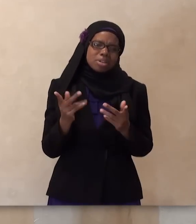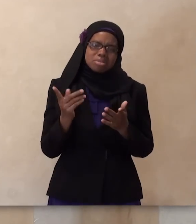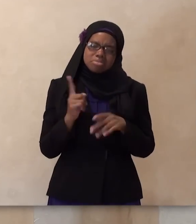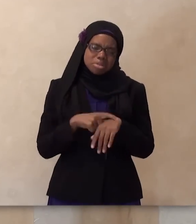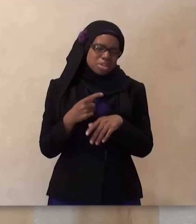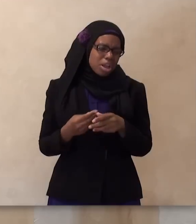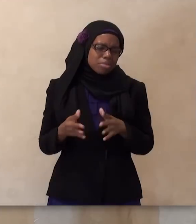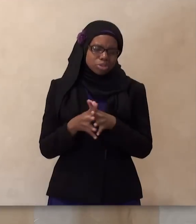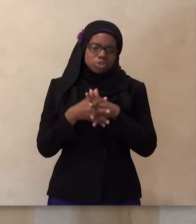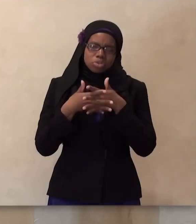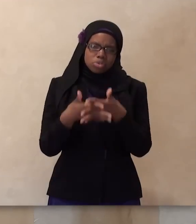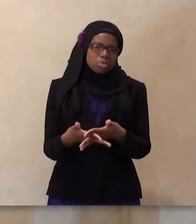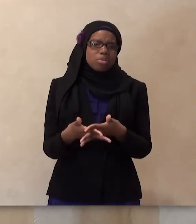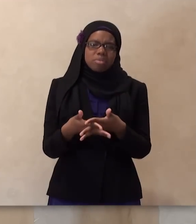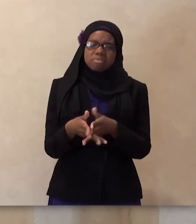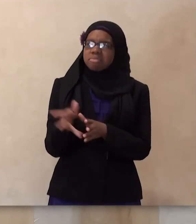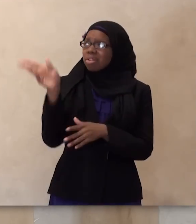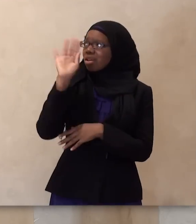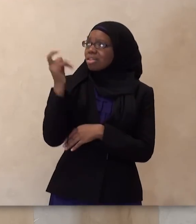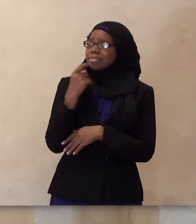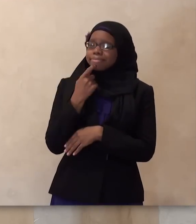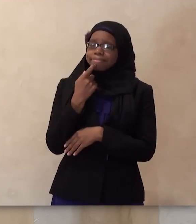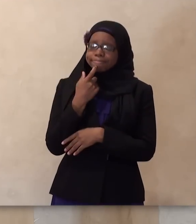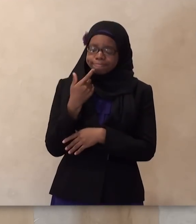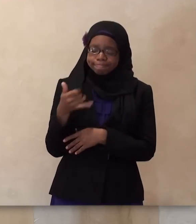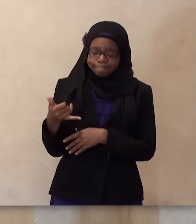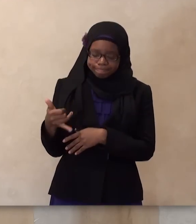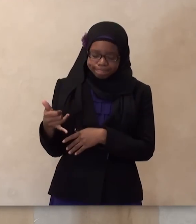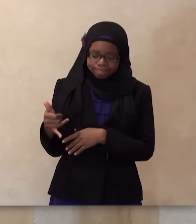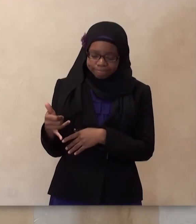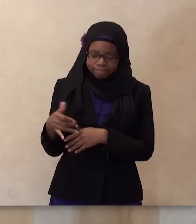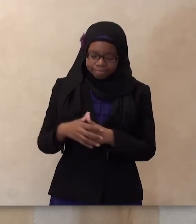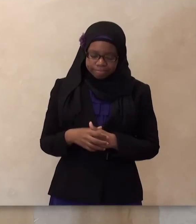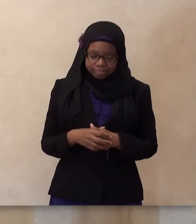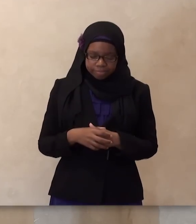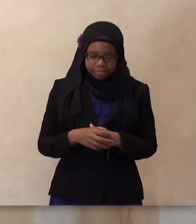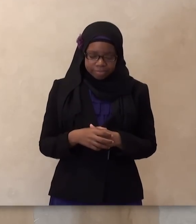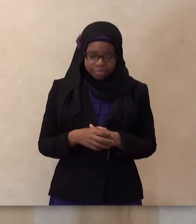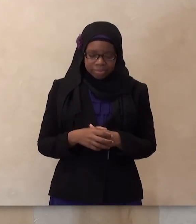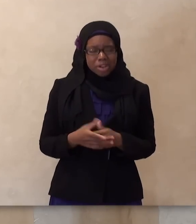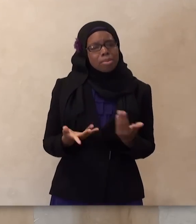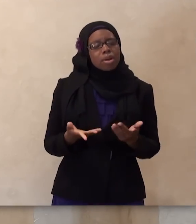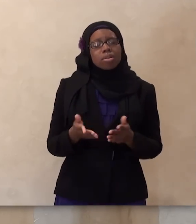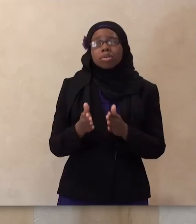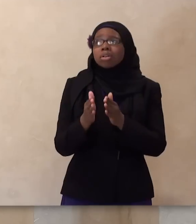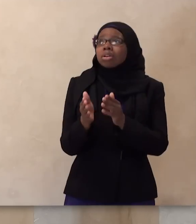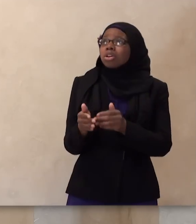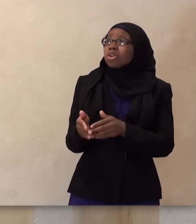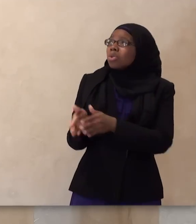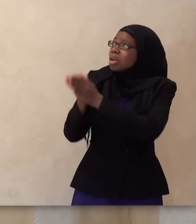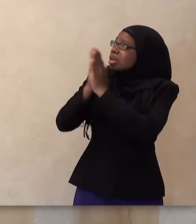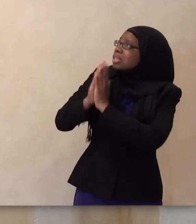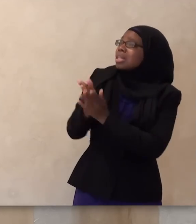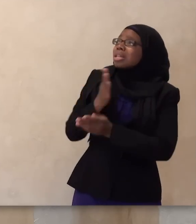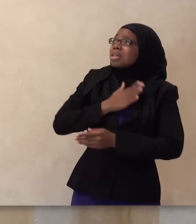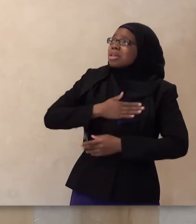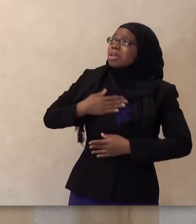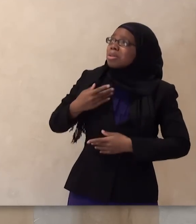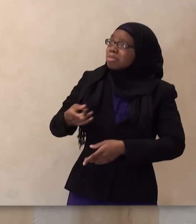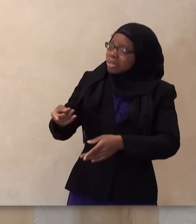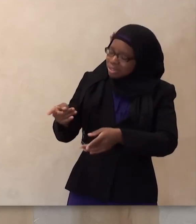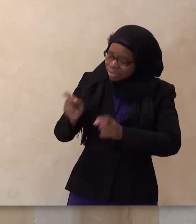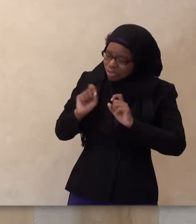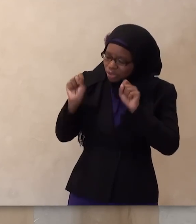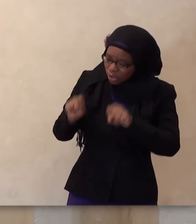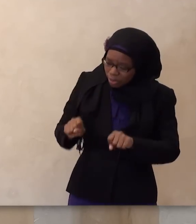وَسَنَجْزِ الشَّاكِرِينَ وَسَيَجْزِ اللَّهُ الشَّاكِرِينَ. May Allah subhanahu wa ta'ala enable us to perform this duty, and may Allah subhanahu